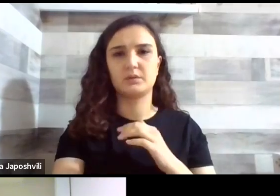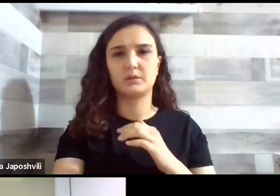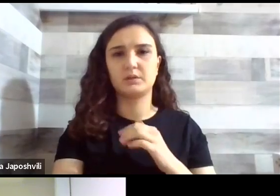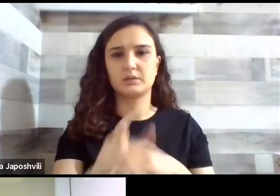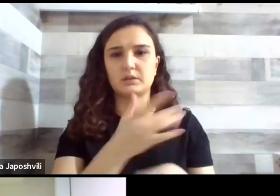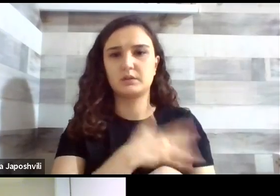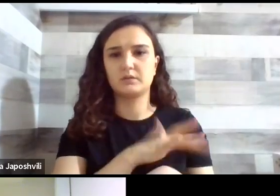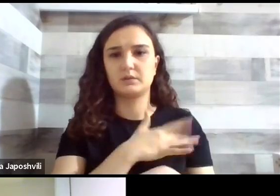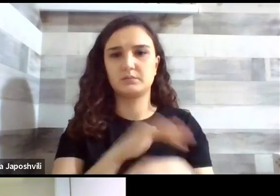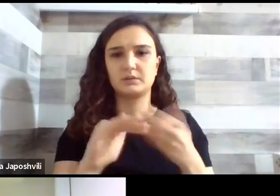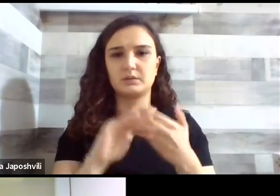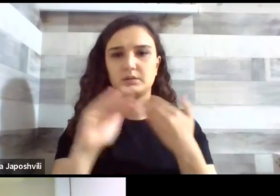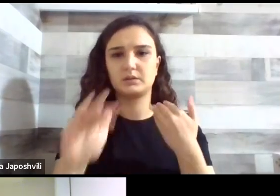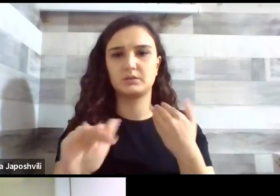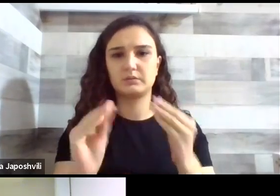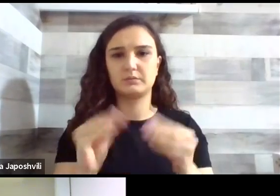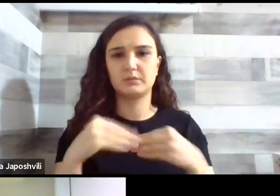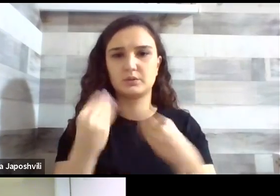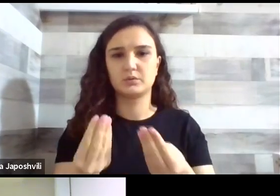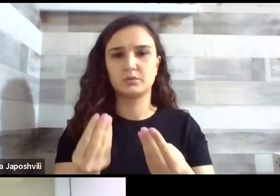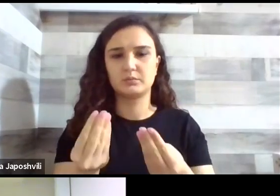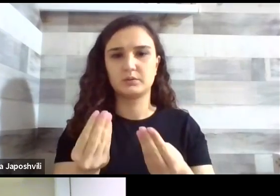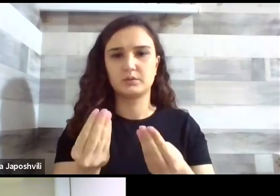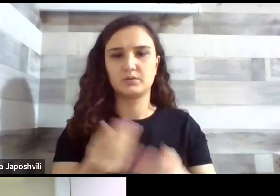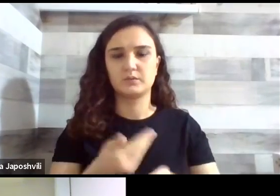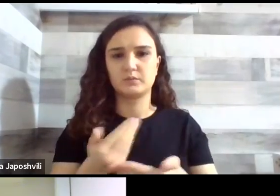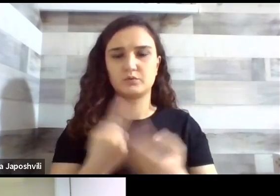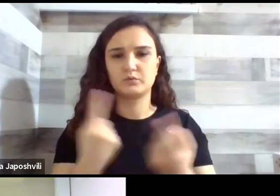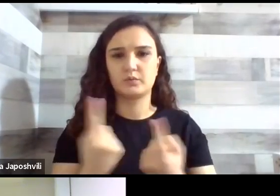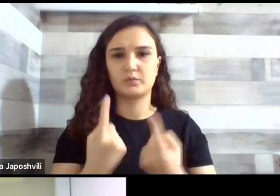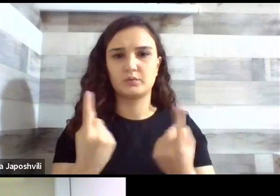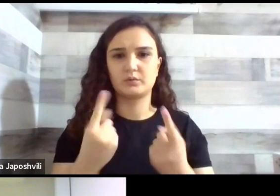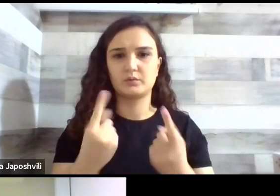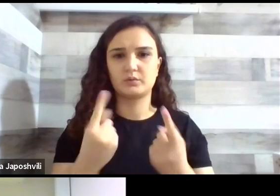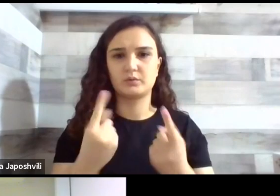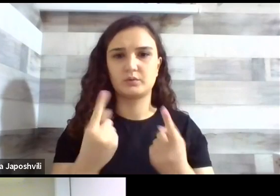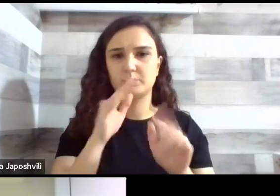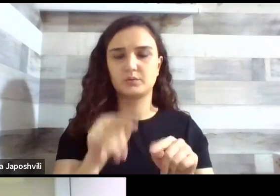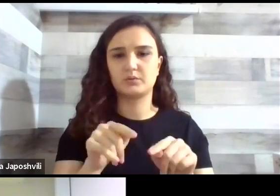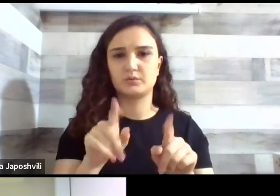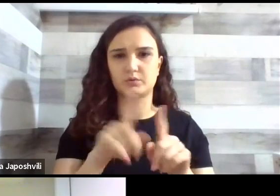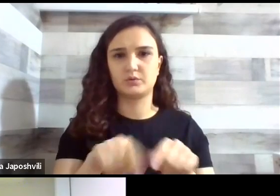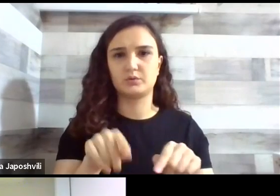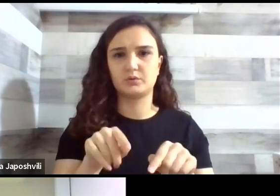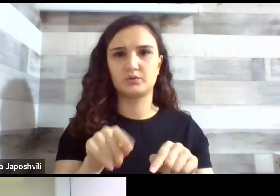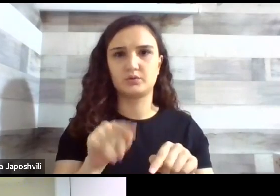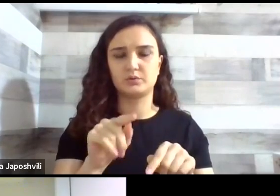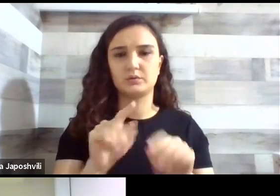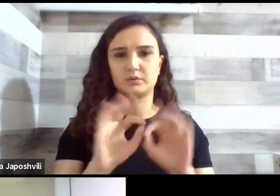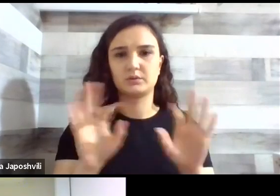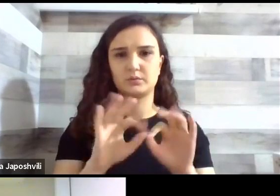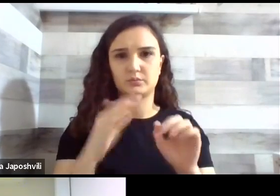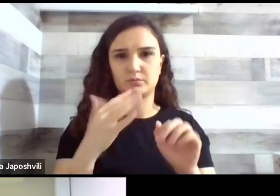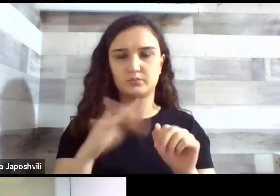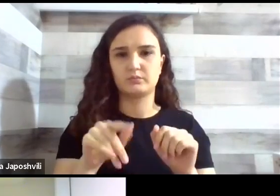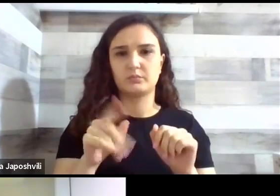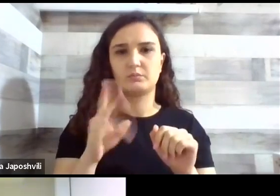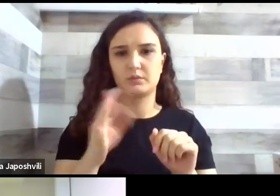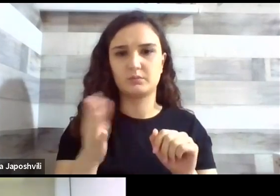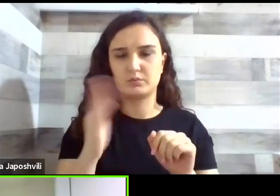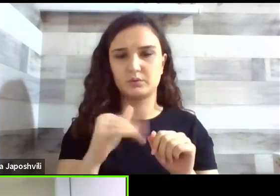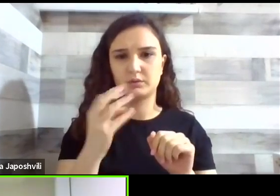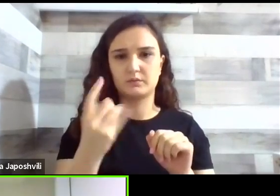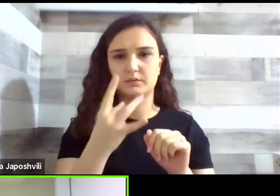სერვისების დისტანციურად მიწოდება ცხოვრების ჩვეული რეჟიმის პერიოდშიცო? ანუ შენ ამაზე ისაუბრე, მაგრამ მოდი კიდევ